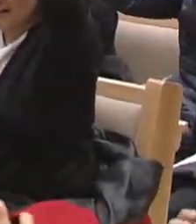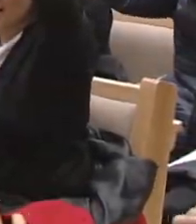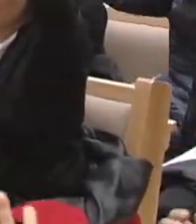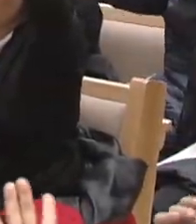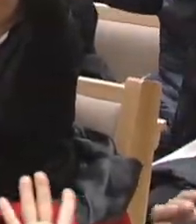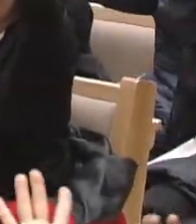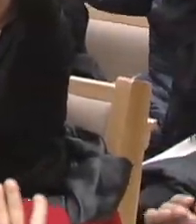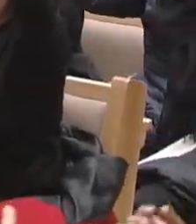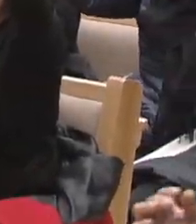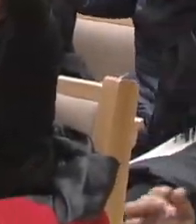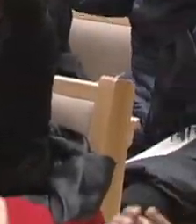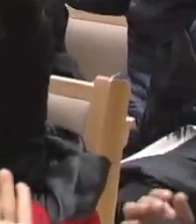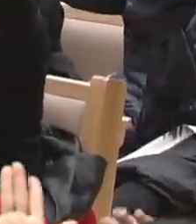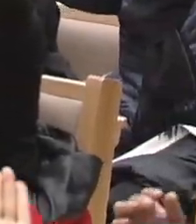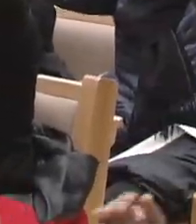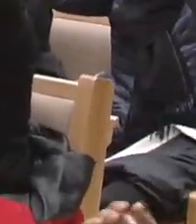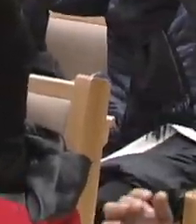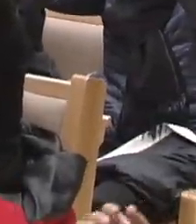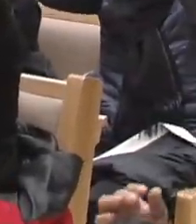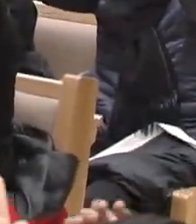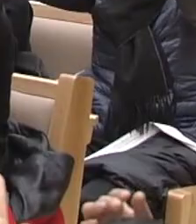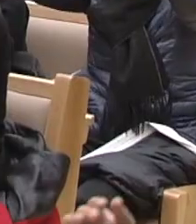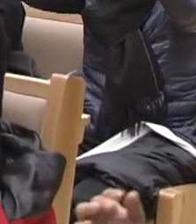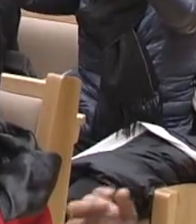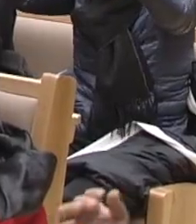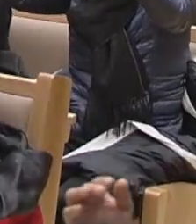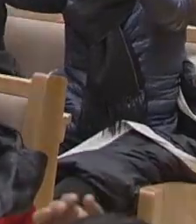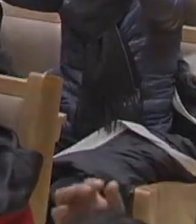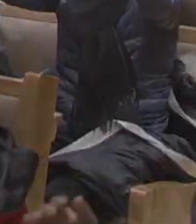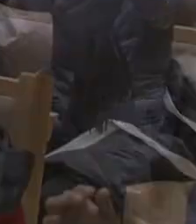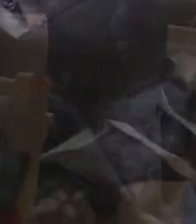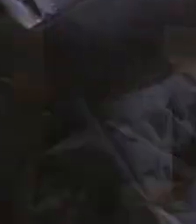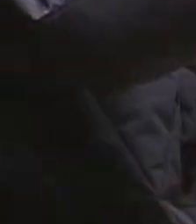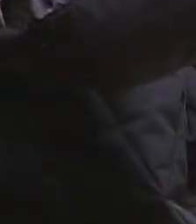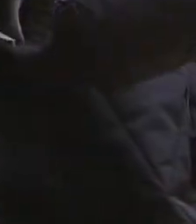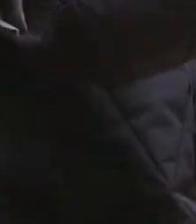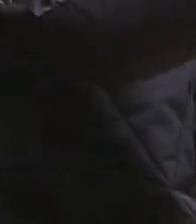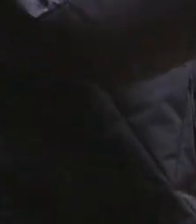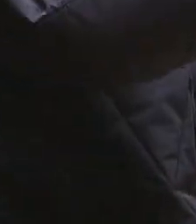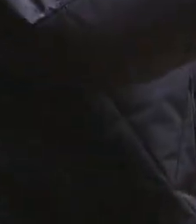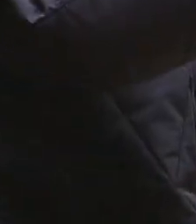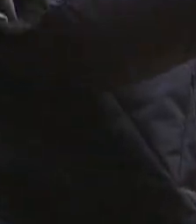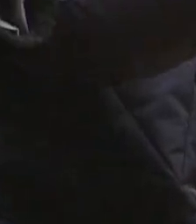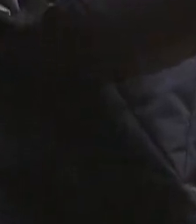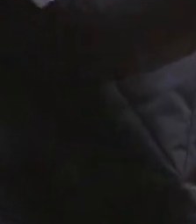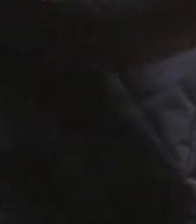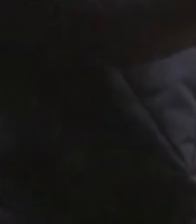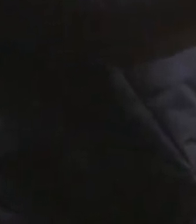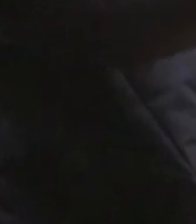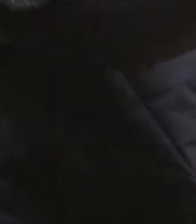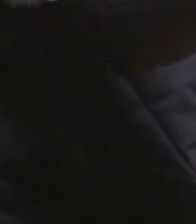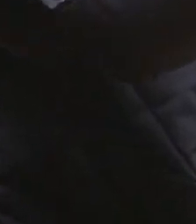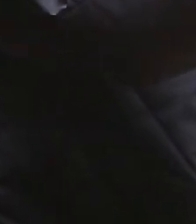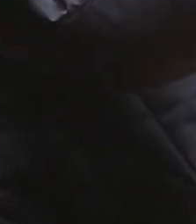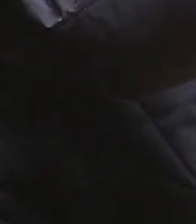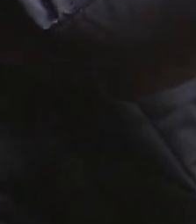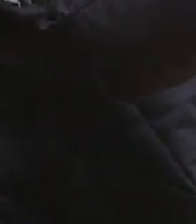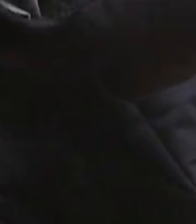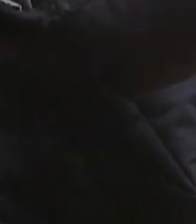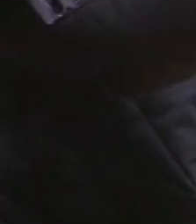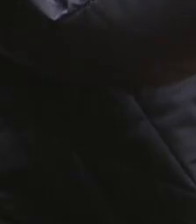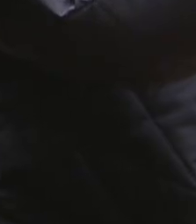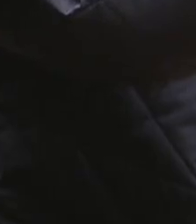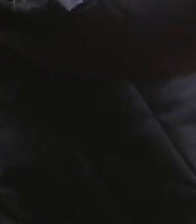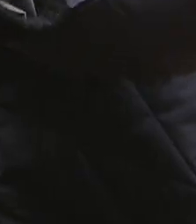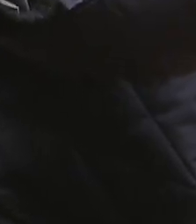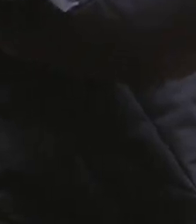같이 살았던 나, 우리 주님 신년 감사 예배로 주의 사자 입술을 통하여 내게 말씀하여